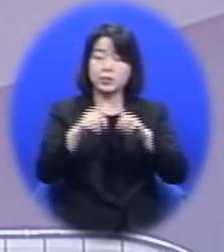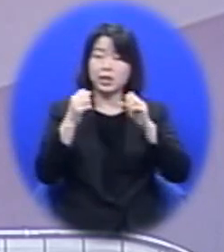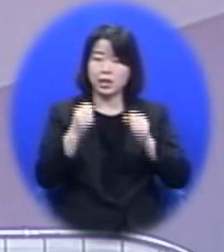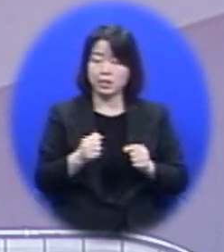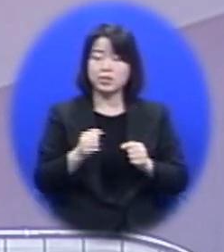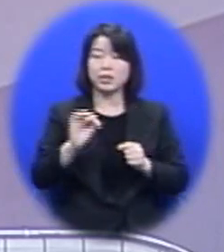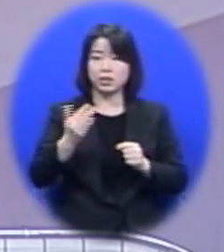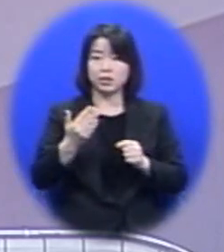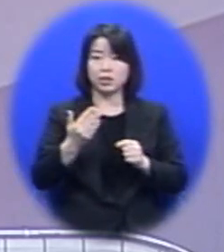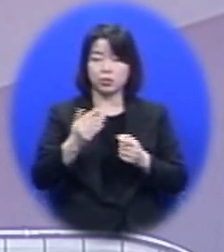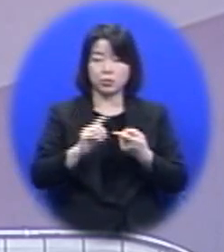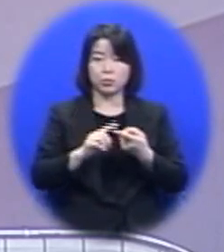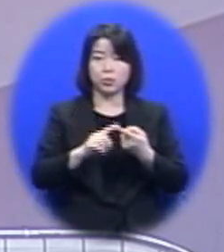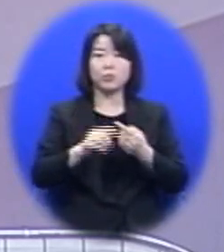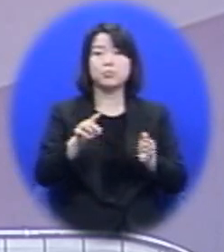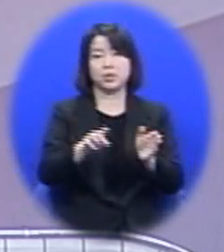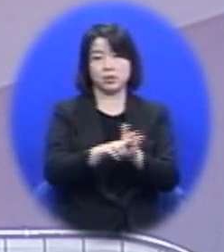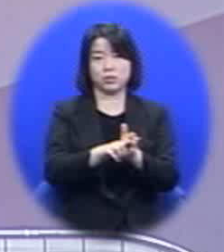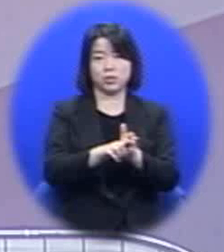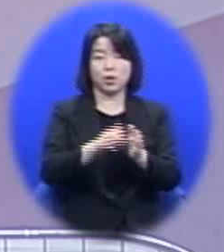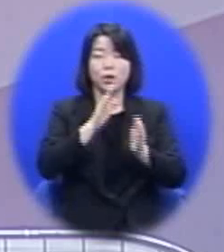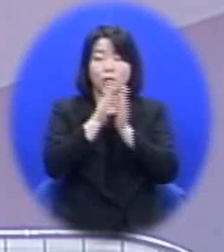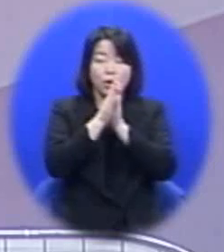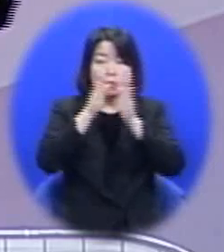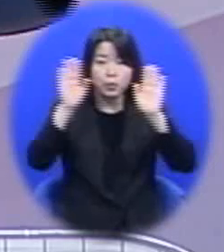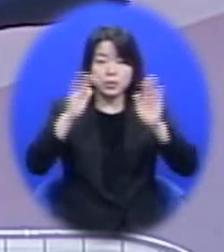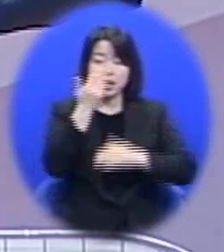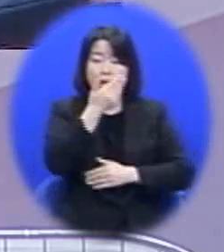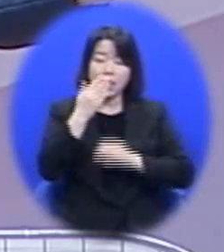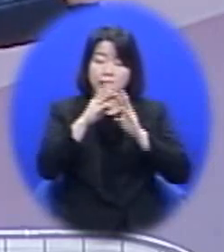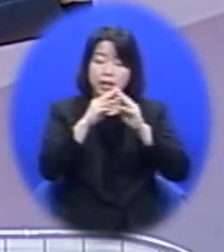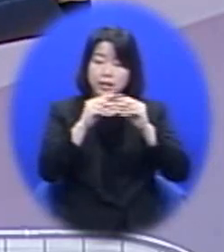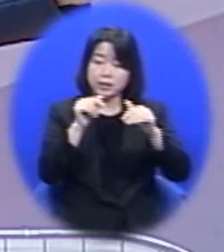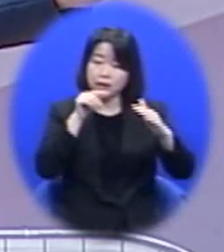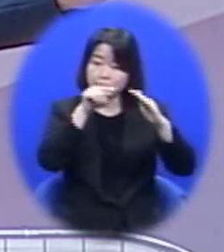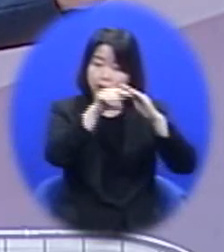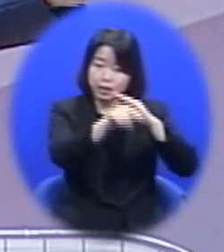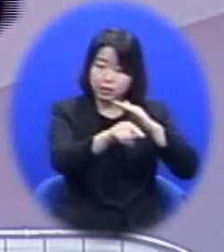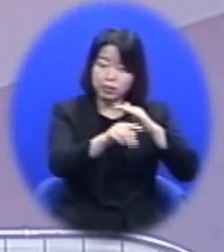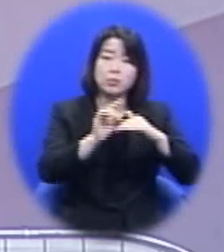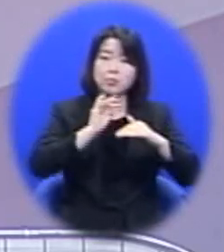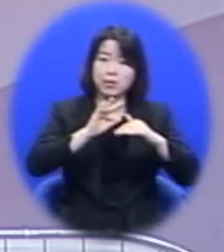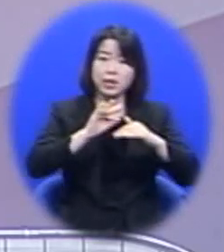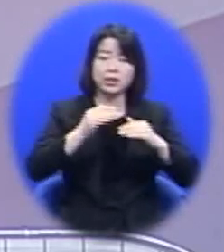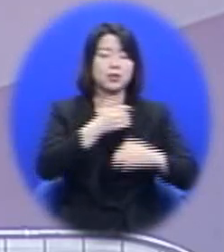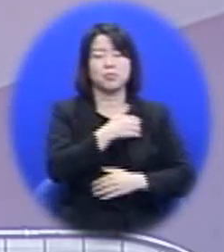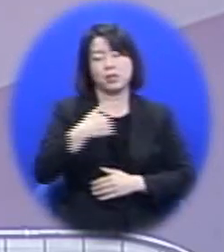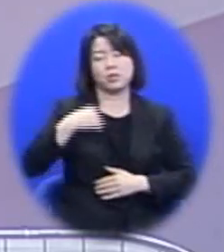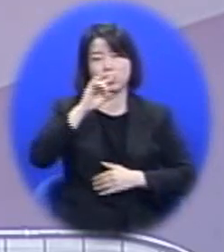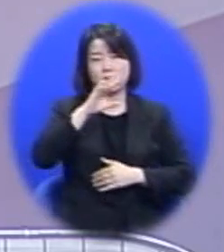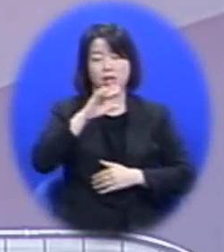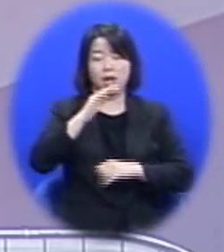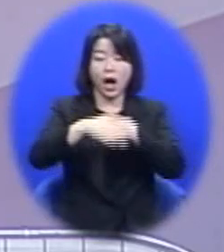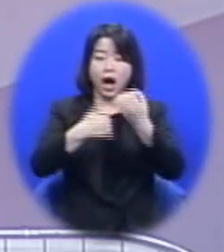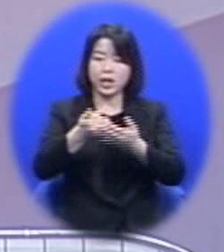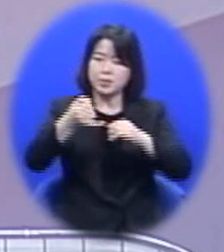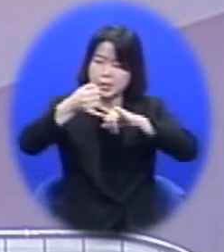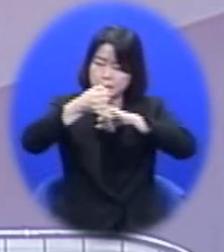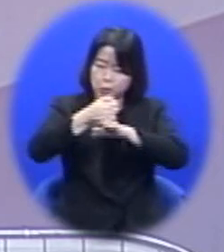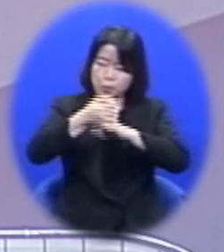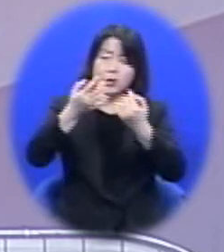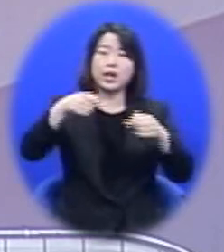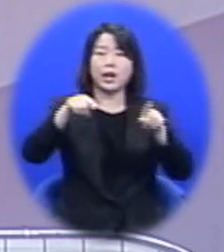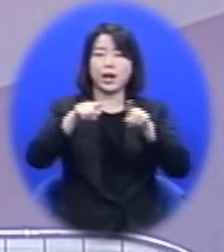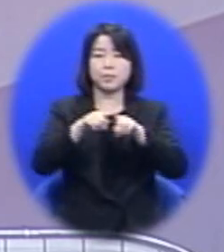믿었습니다. 모세는 가나안 땅에 들어가는 것으로 만족할 수 없었습니다. 하나님이 반드시 함께 하셔야만